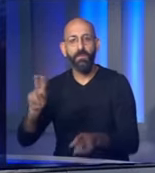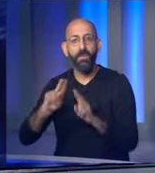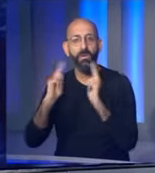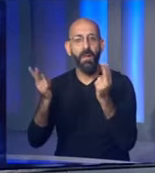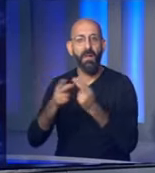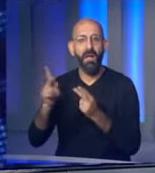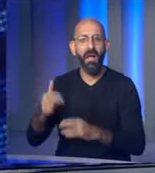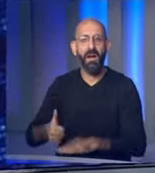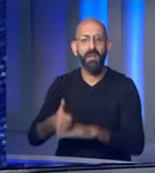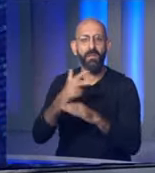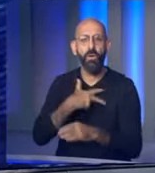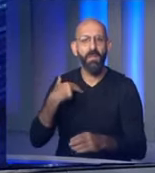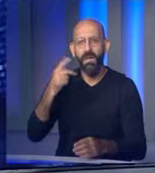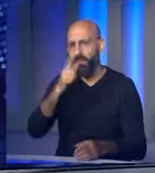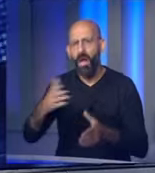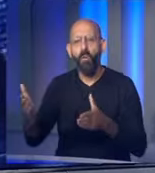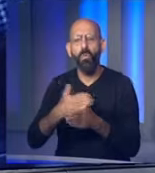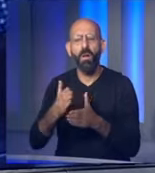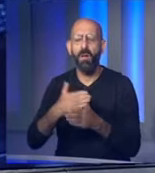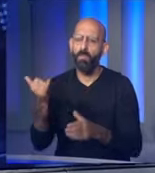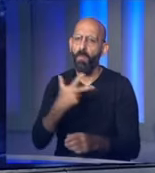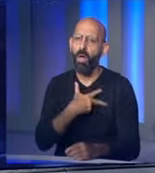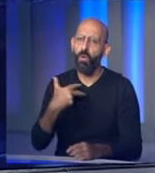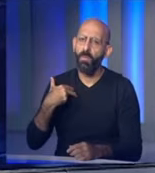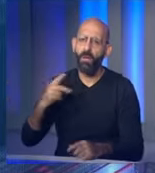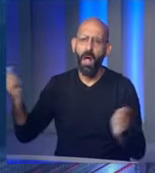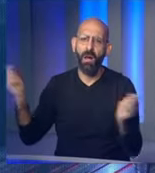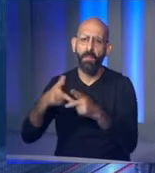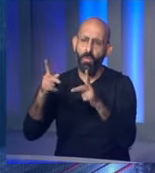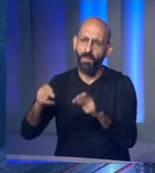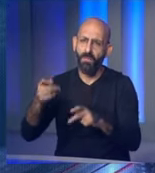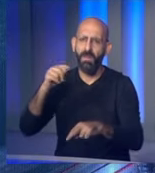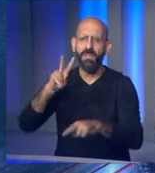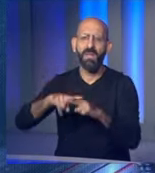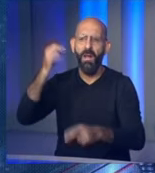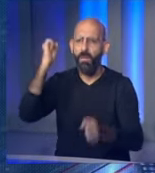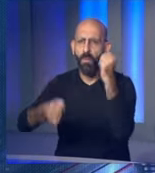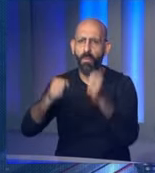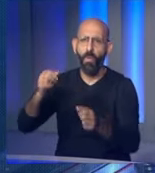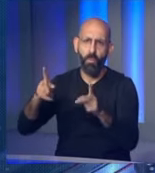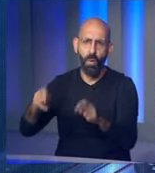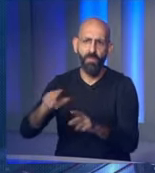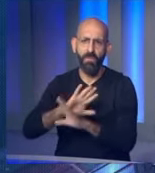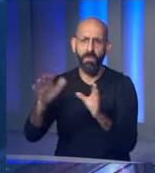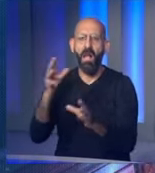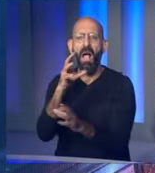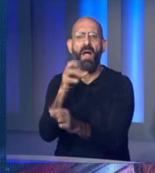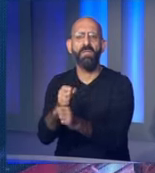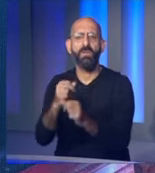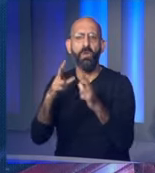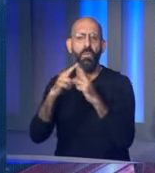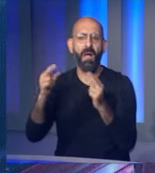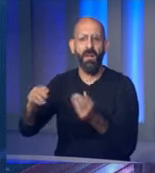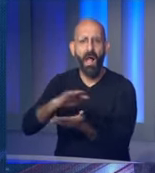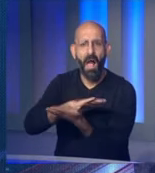الرقم 171 وفي خلال الاجتماع جدد الرئيس مقاط التاكيد ان الاولويه لدى الحكومه هي وقف اطلاق النار